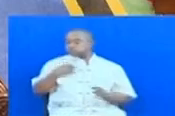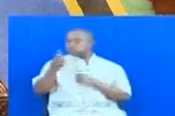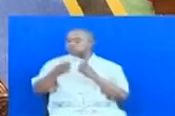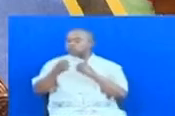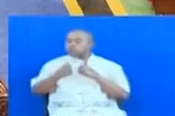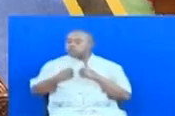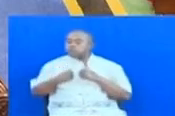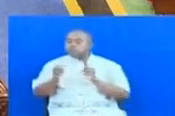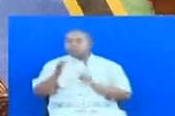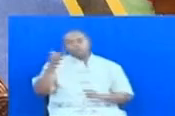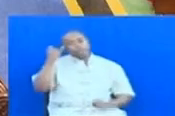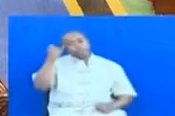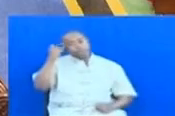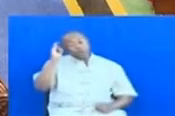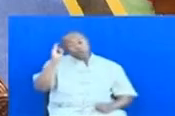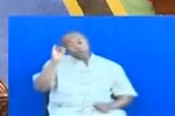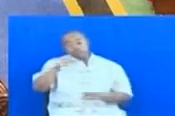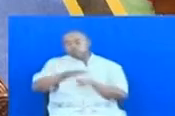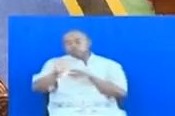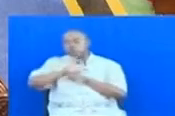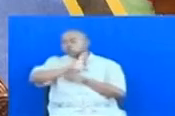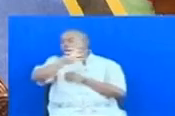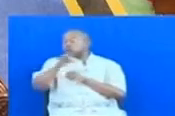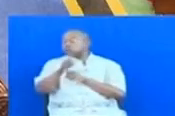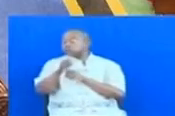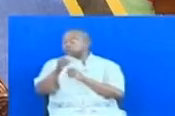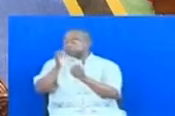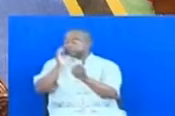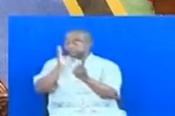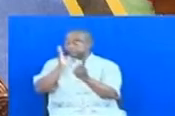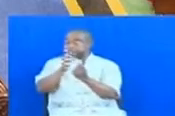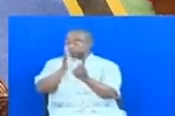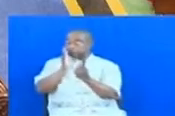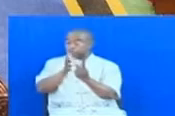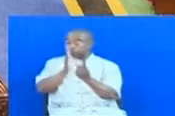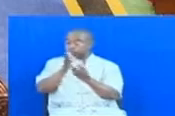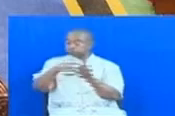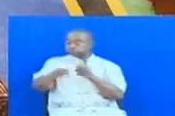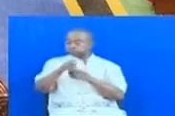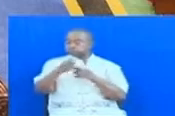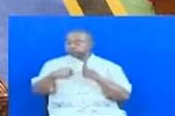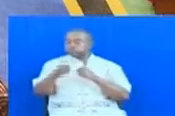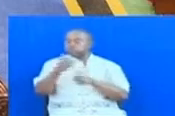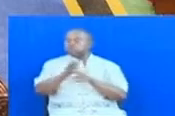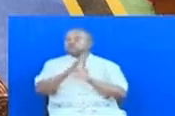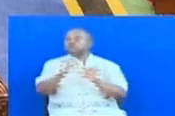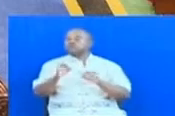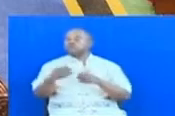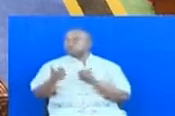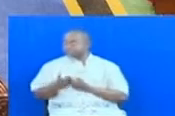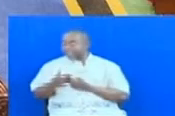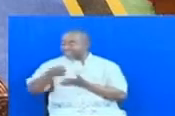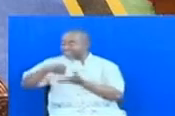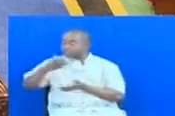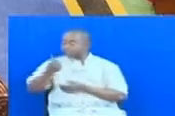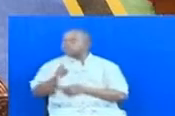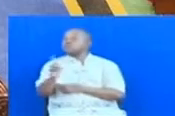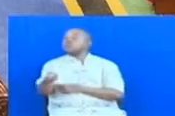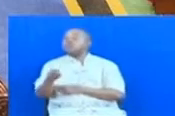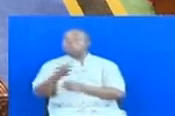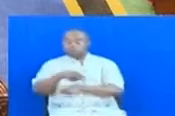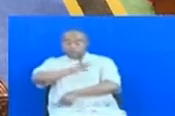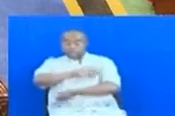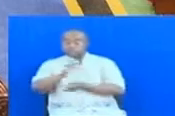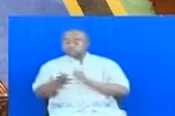yale maoni na maelekezo yote. Lengo letu kubwa ni kwamba twende tukafanye vizuri zaidi, value for money, rasilimali za nchi